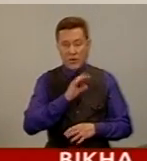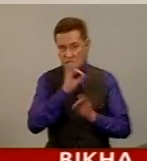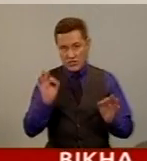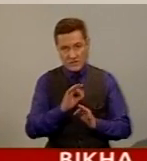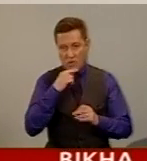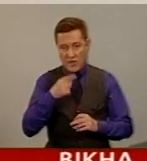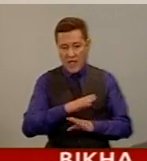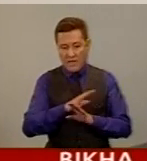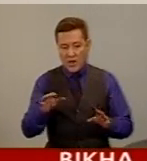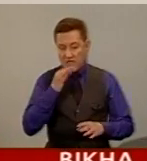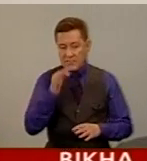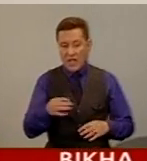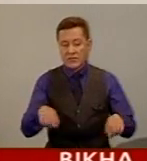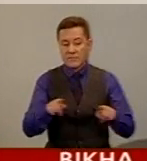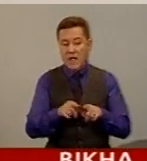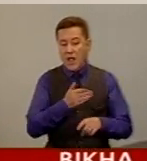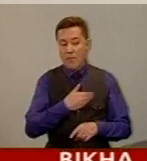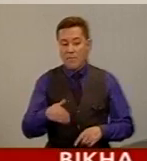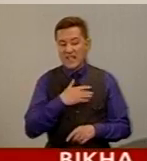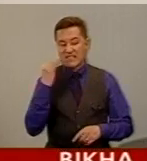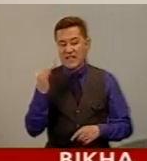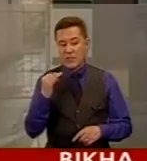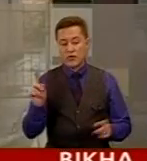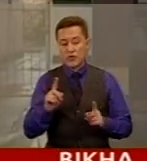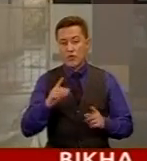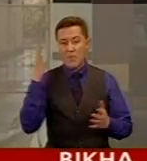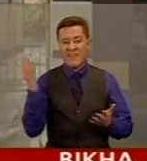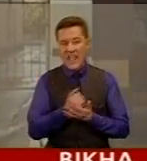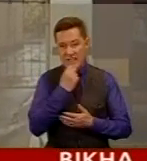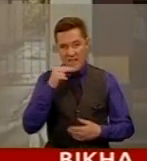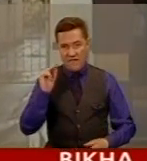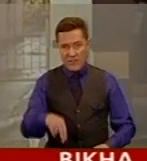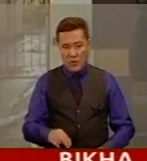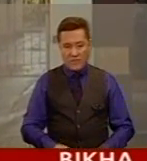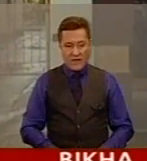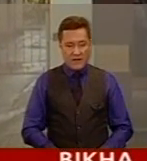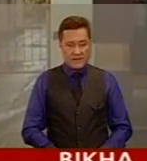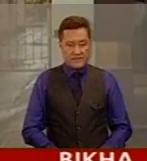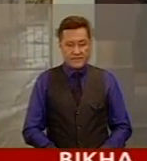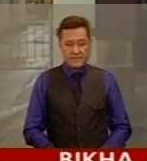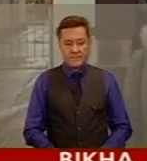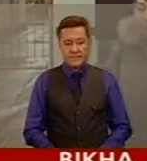даємо. Скажемо тільки так, ми заінтересовані в тому, щоб знайти винних. Орися Кантоністова, Андрій Голуб, програма «Вікна», СТБ.